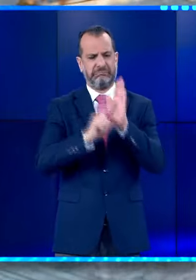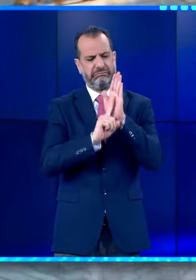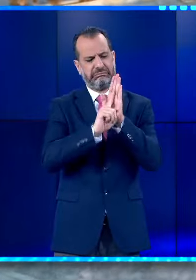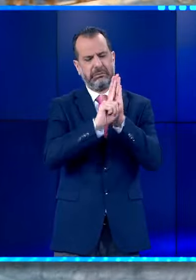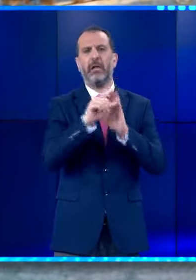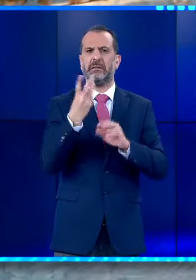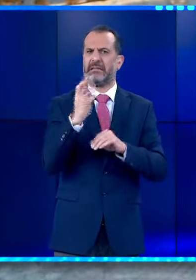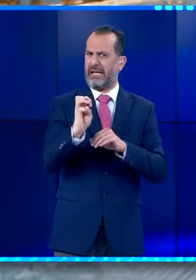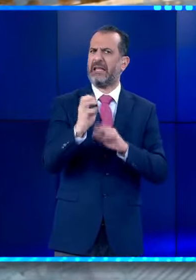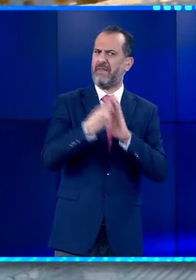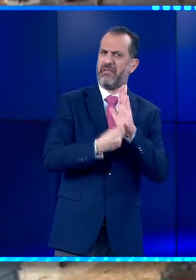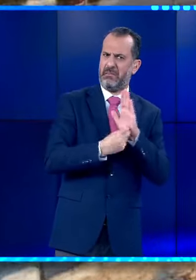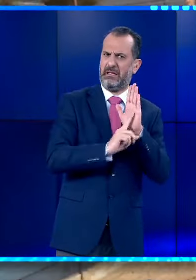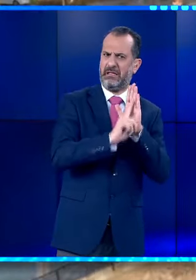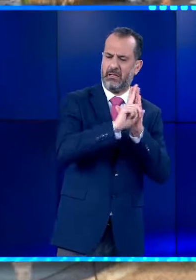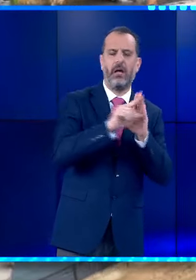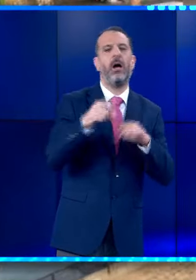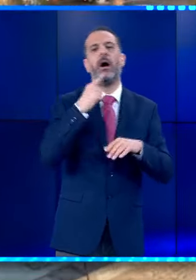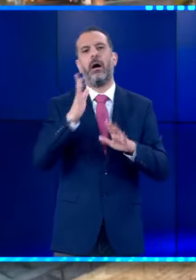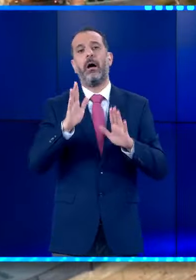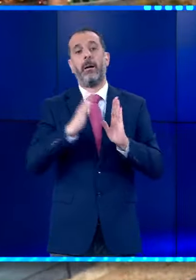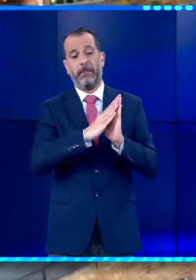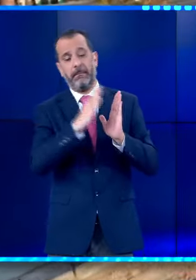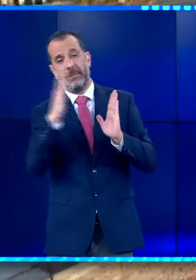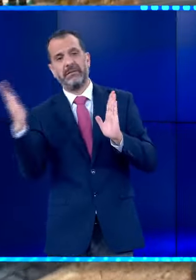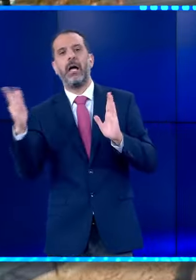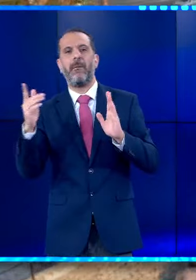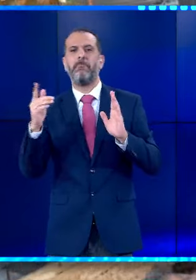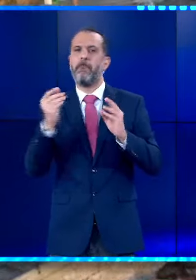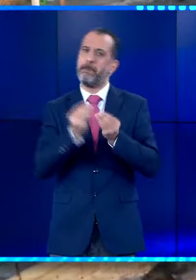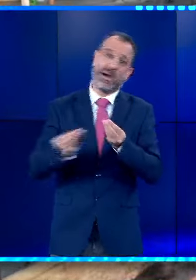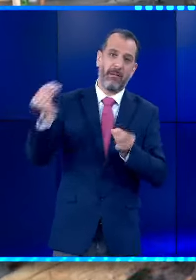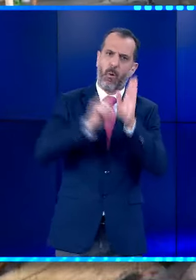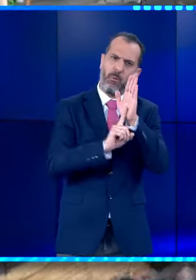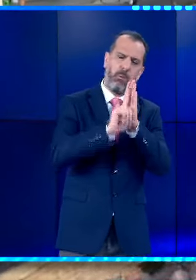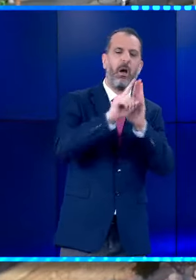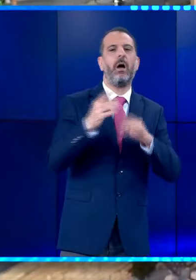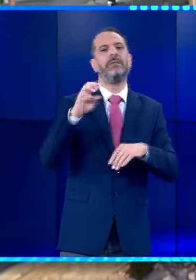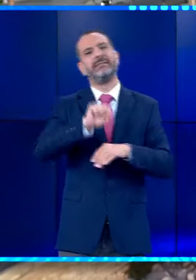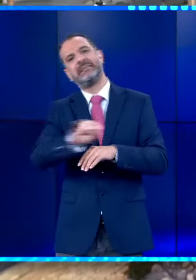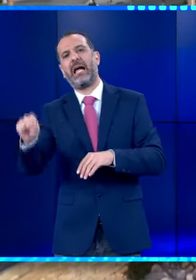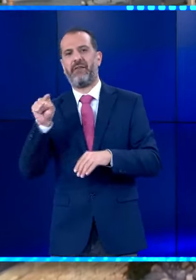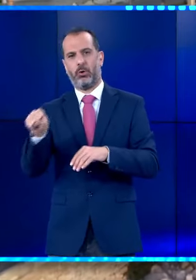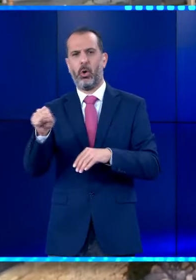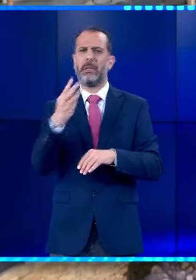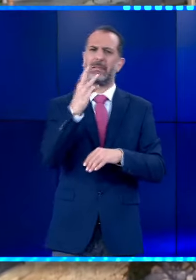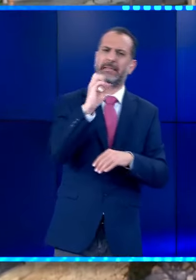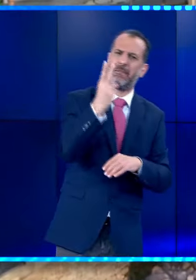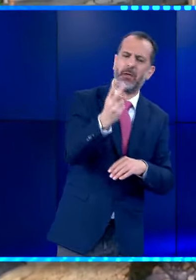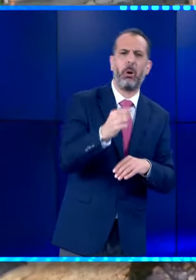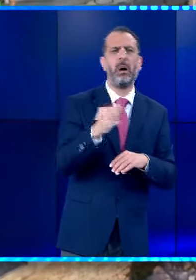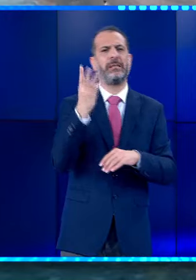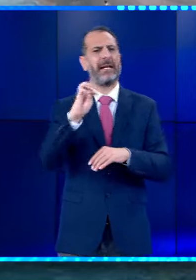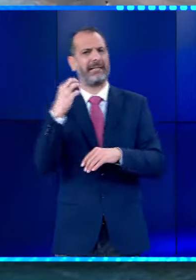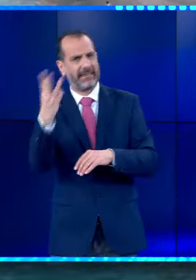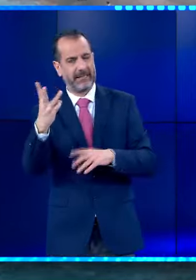Αθήνα. Αλλά θα έλεγα ουσιαστικά θα αρχίσει να φαίνεται η άνοδος θερμοκρασίας από το Σάββατο όπου θα φτάσουμε τους 32 με 33